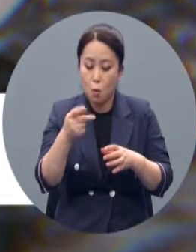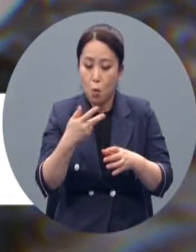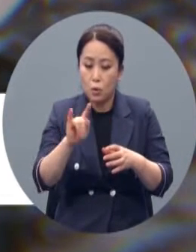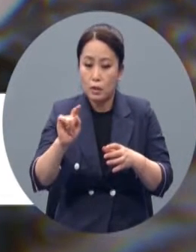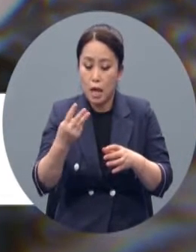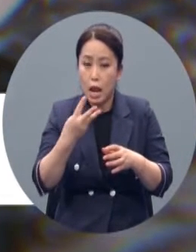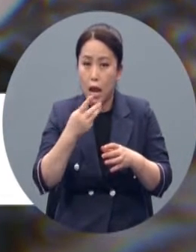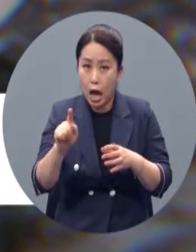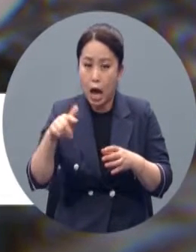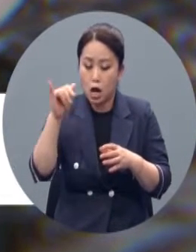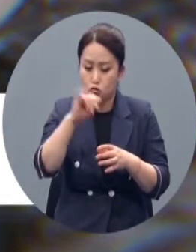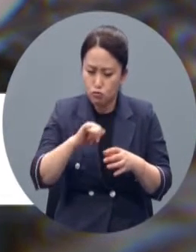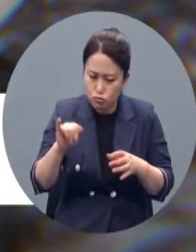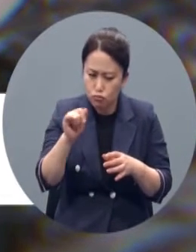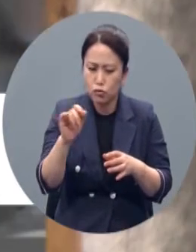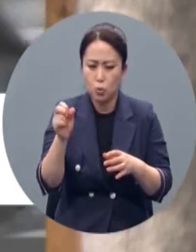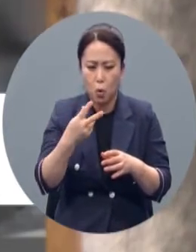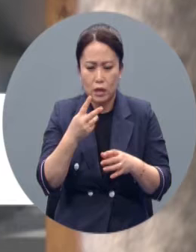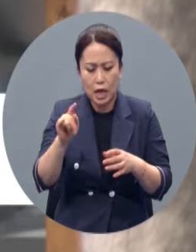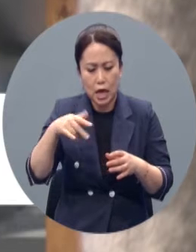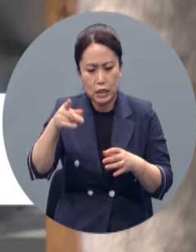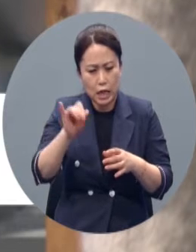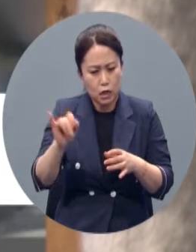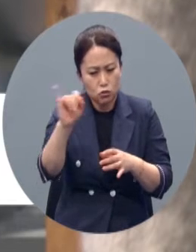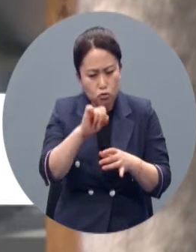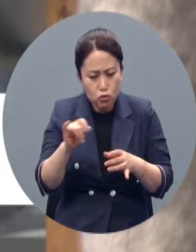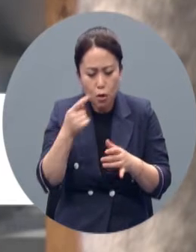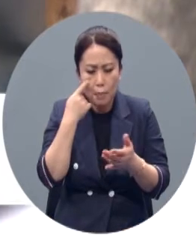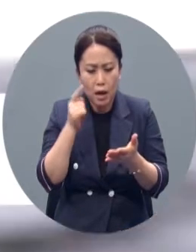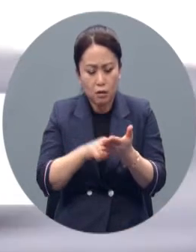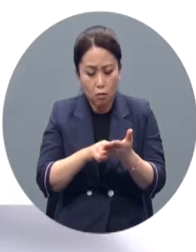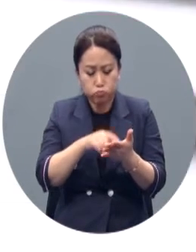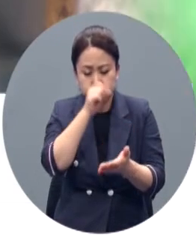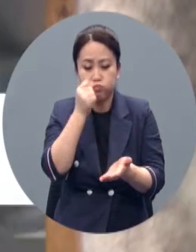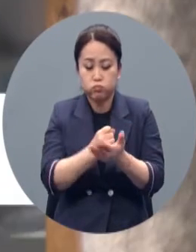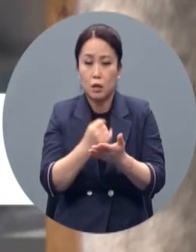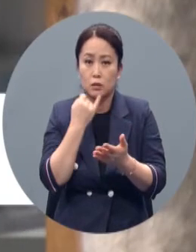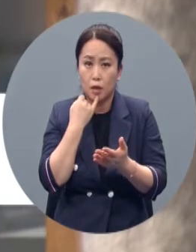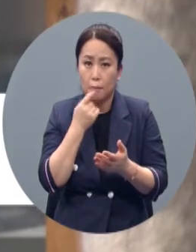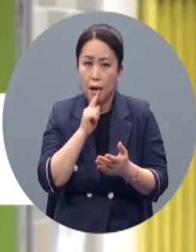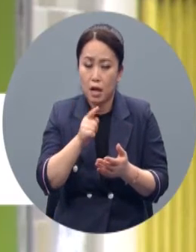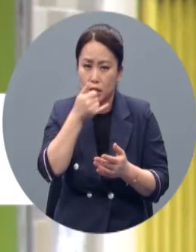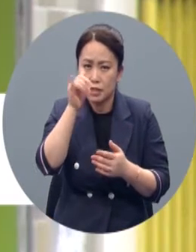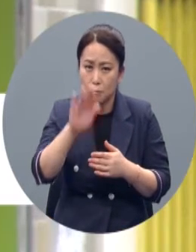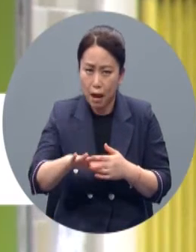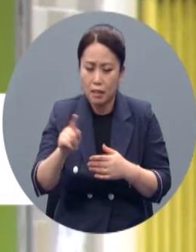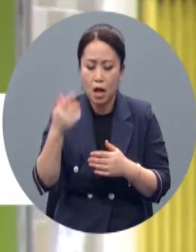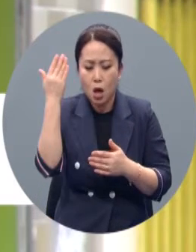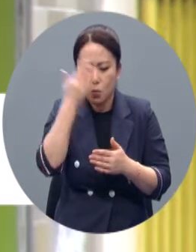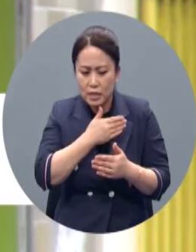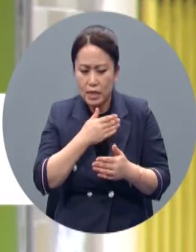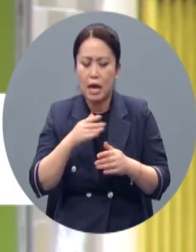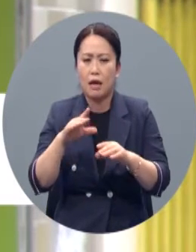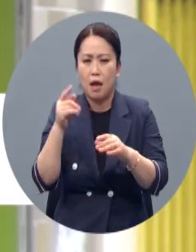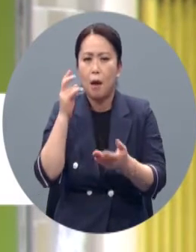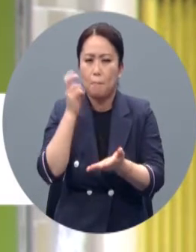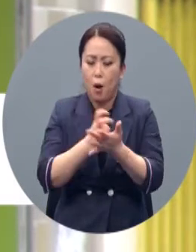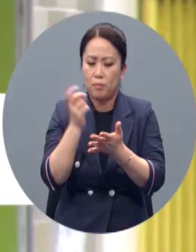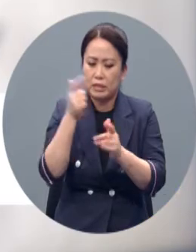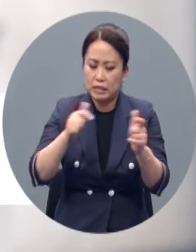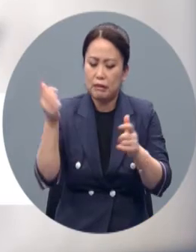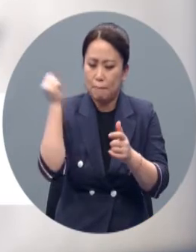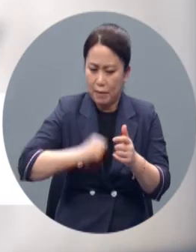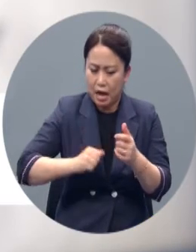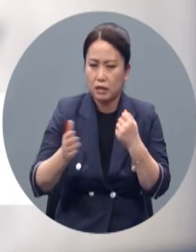수치가 적합한 정을 받았지만 위생 추 급 취급 기준과 보관 표시 기준 등을 어겨 행정처분 됐습니다